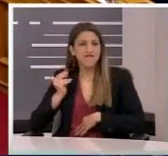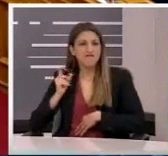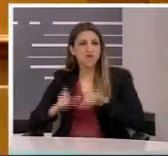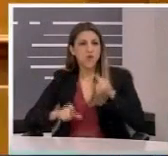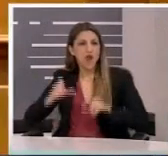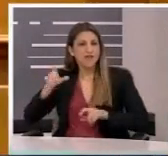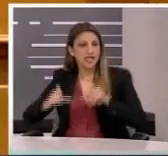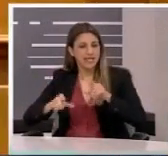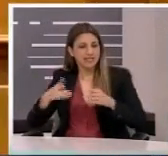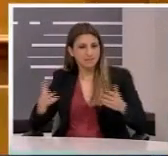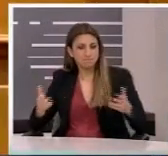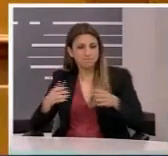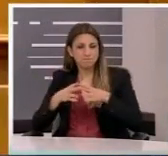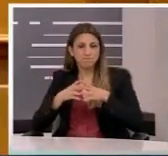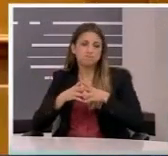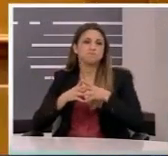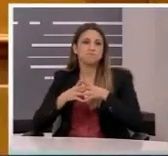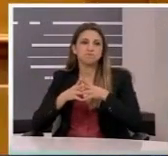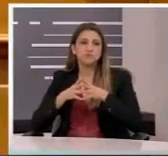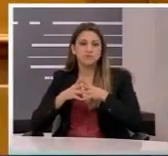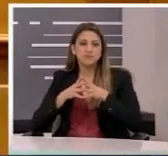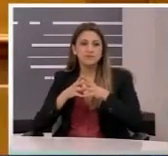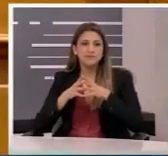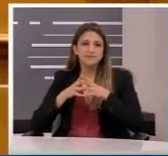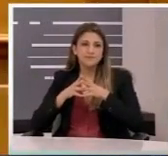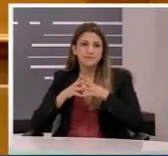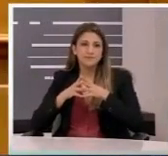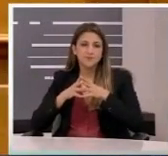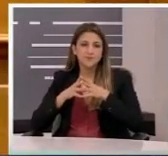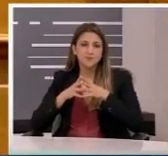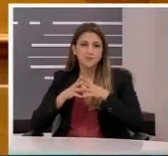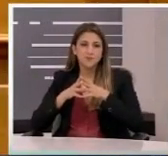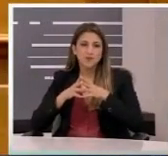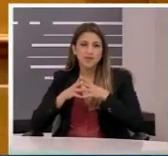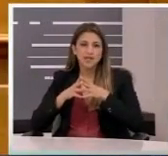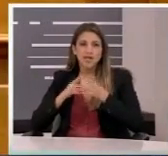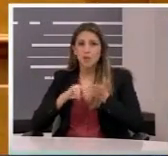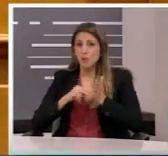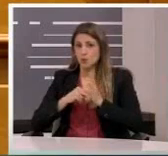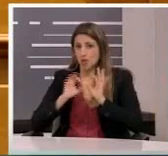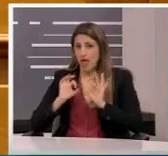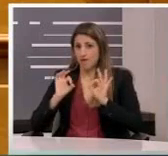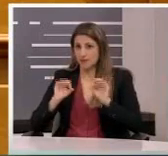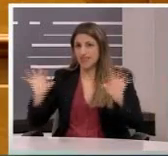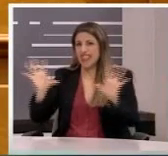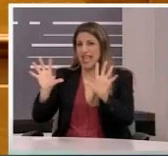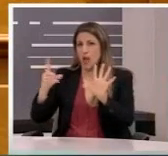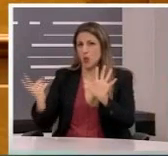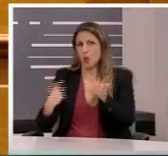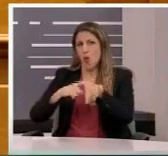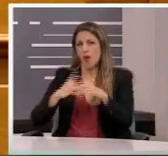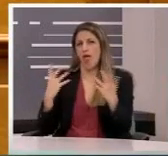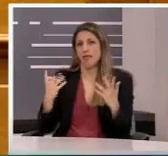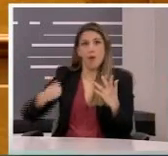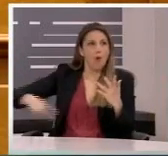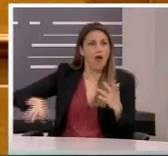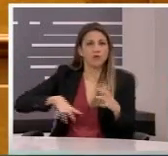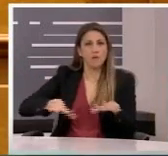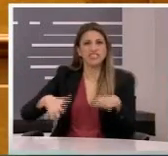κυρίες και κύριοι βουλευτές, είναι, όχι, κοιτάξτε, είναι prime time τώρα, οπότε δικαιολογούνται αυτά. Λοιπόν,